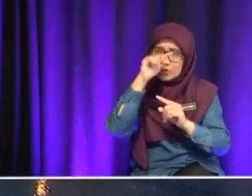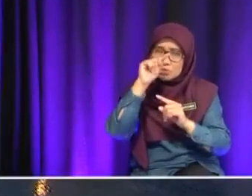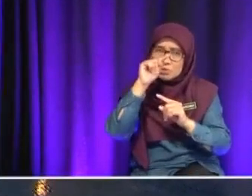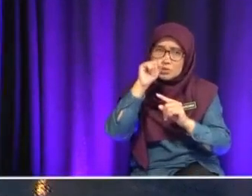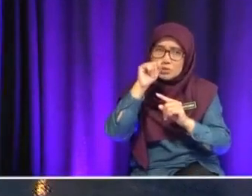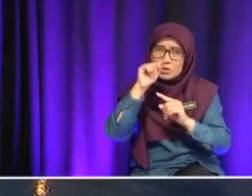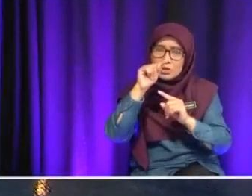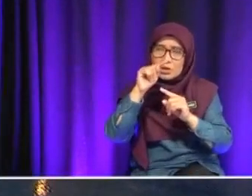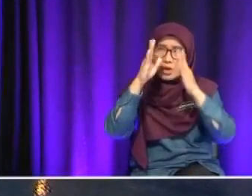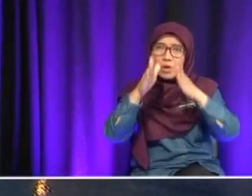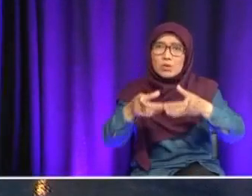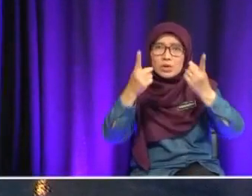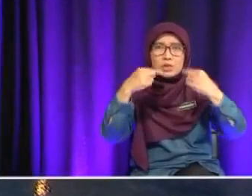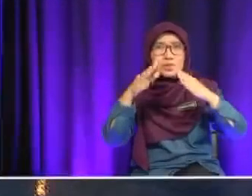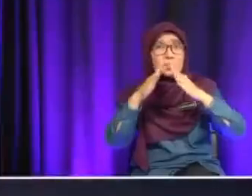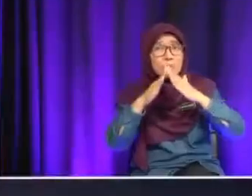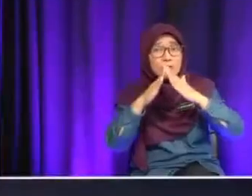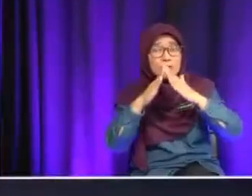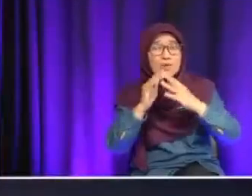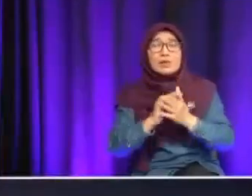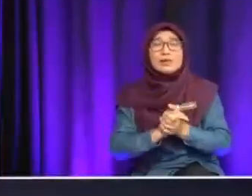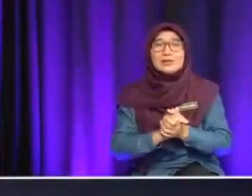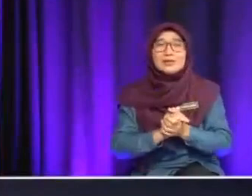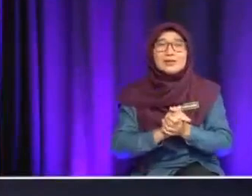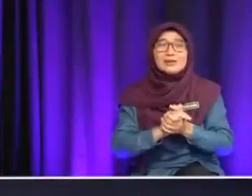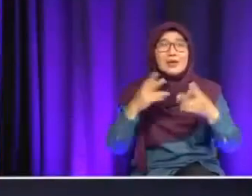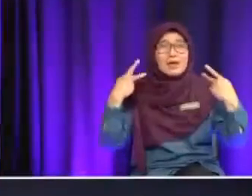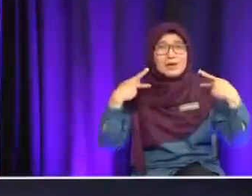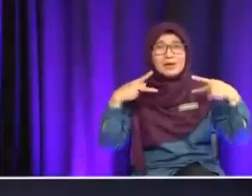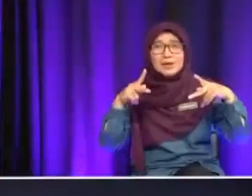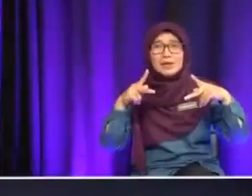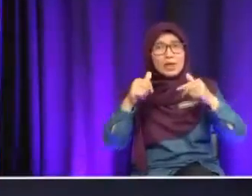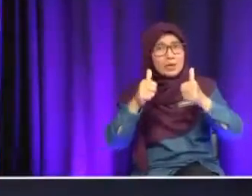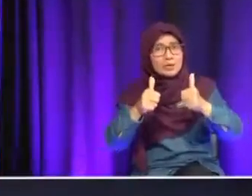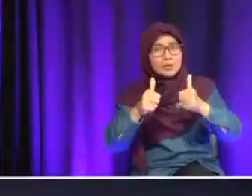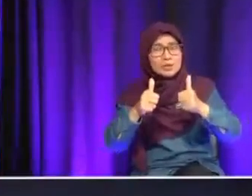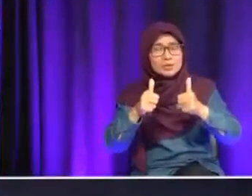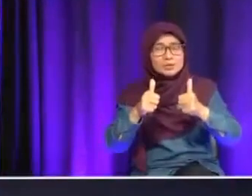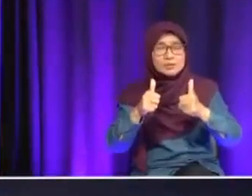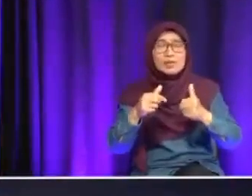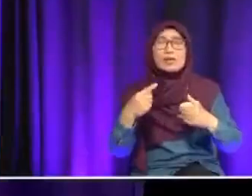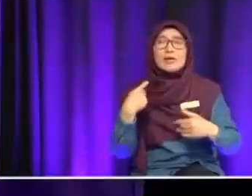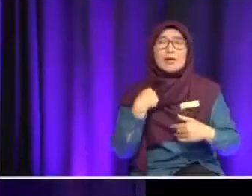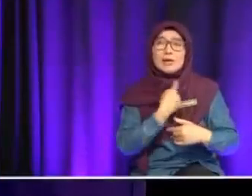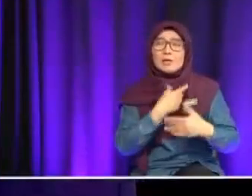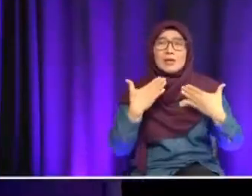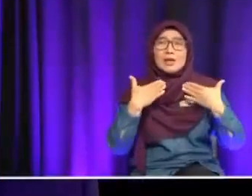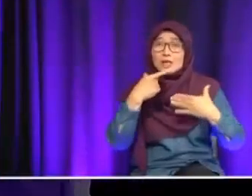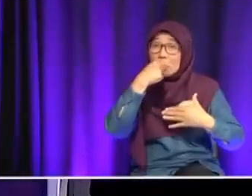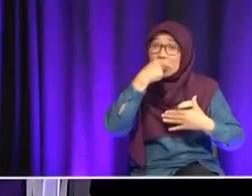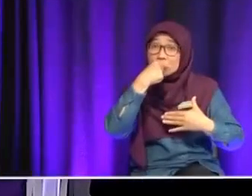Akak nampak kedai adik ni meriah sangat. Oh, meriah sangat. Dan sekarang ni, specialnya hari ni kita ada biskut dan muruku. Mungkin ni